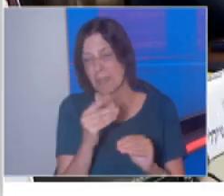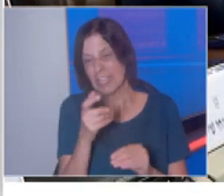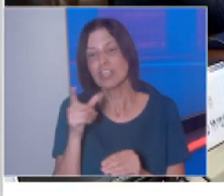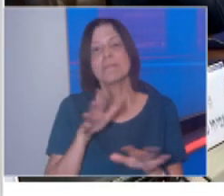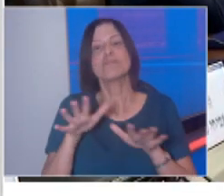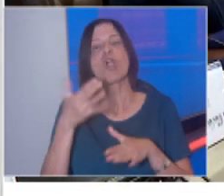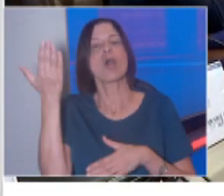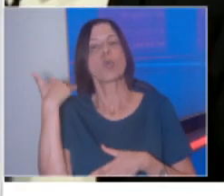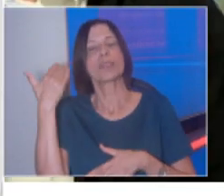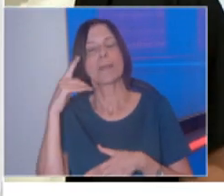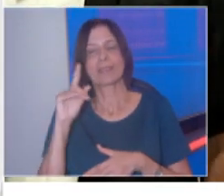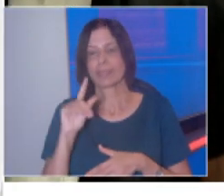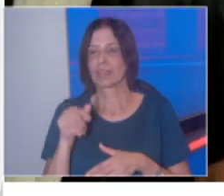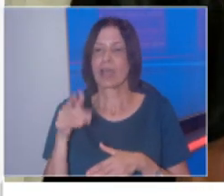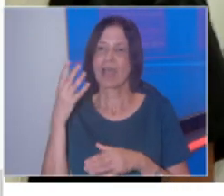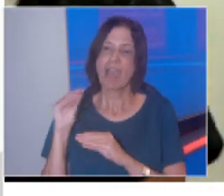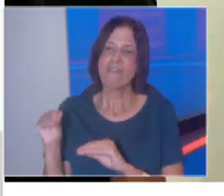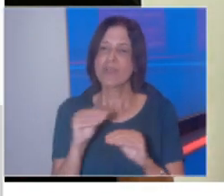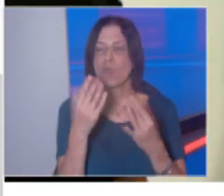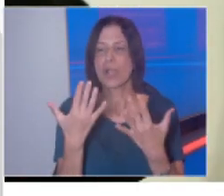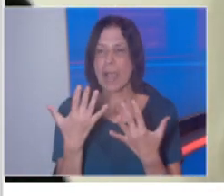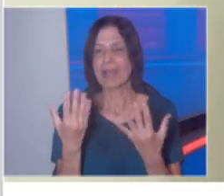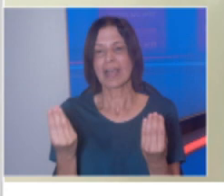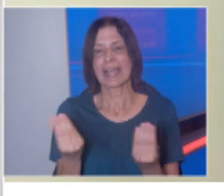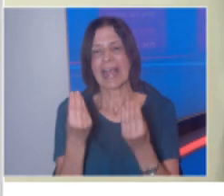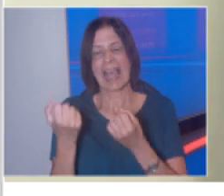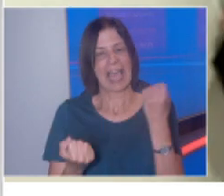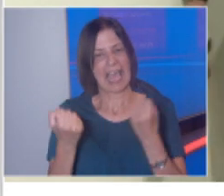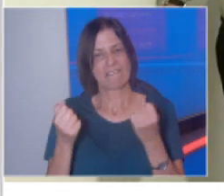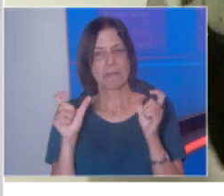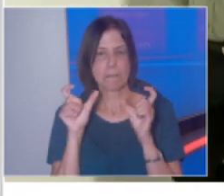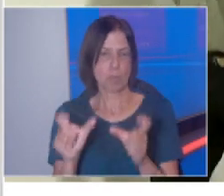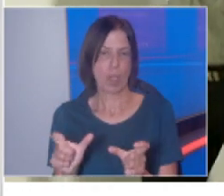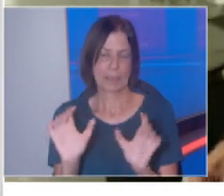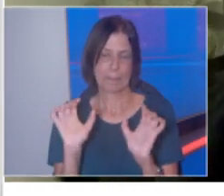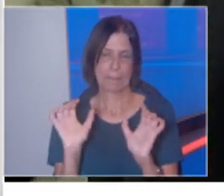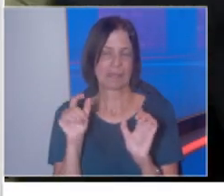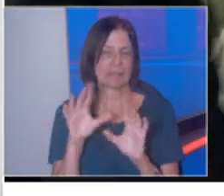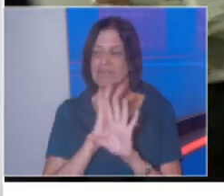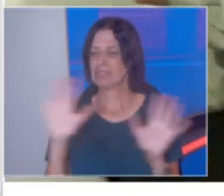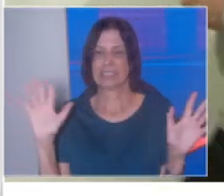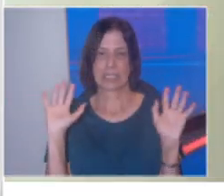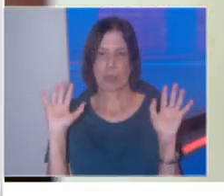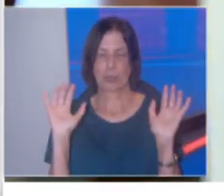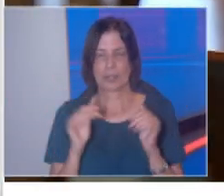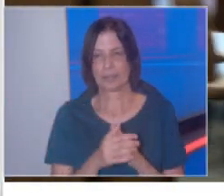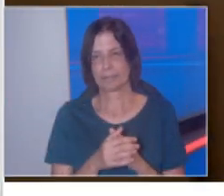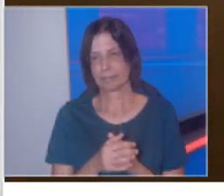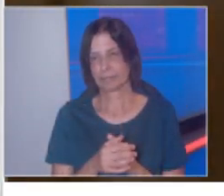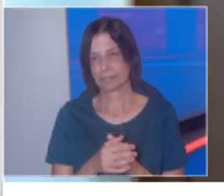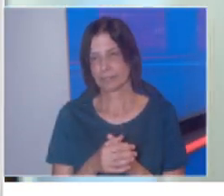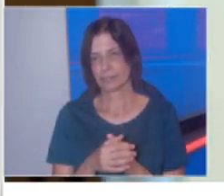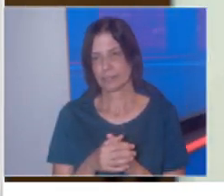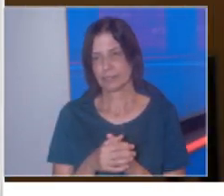בממשלה הקודמת. העבירו כמה כלי רכב ממוגנים, וזה הכל.